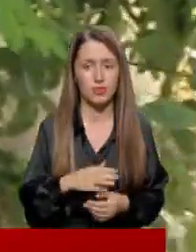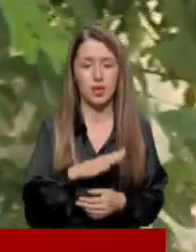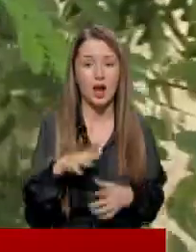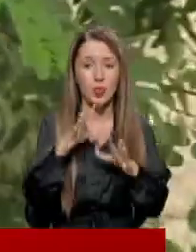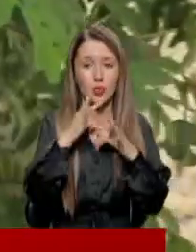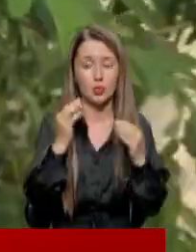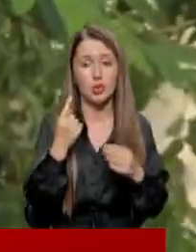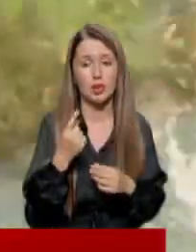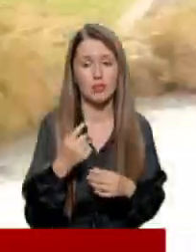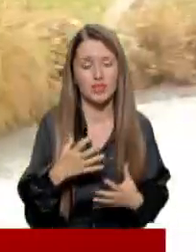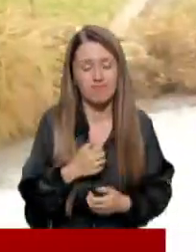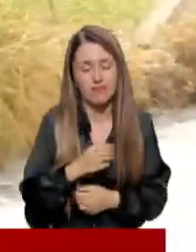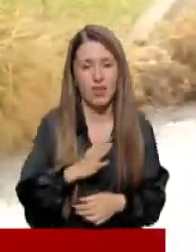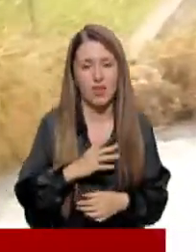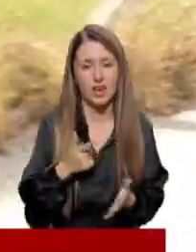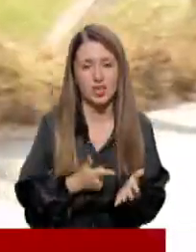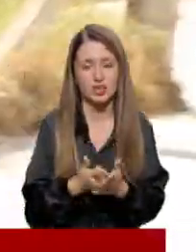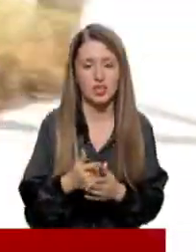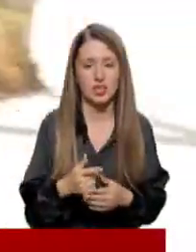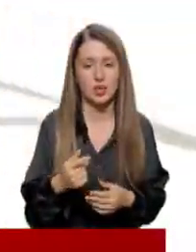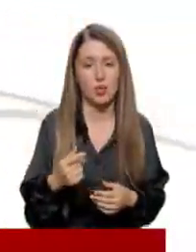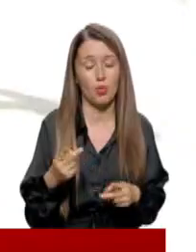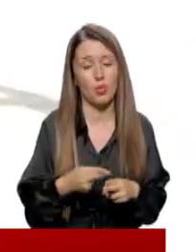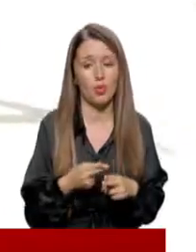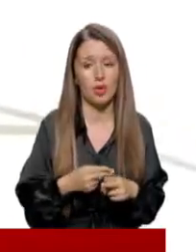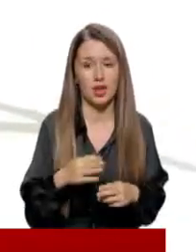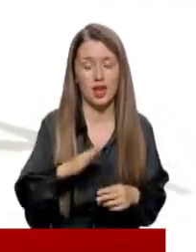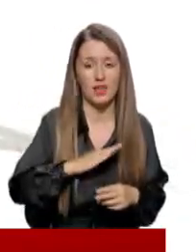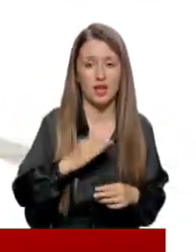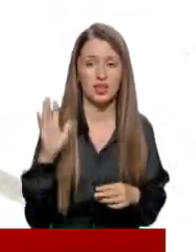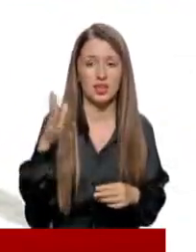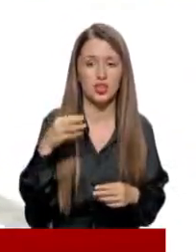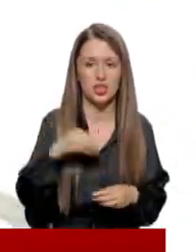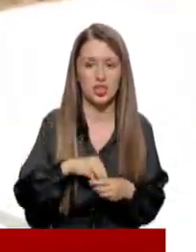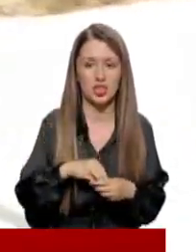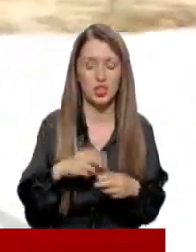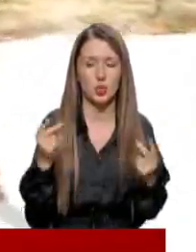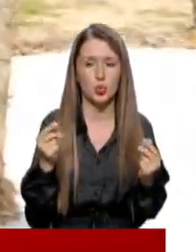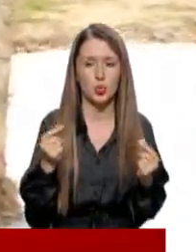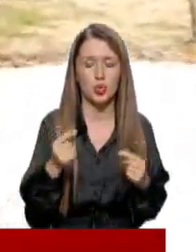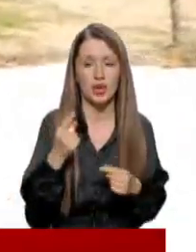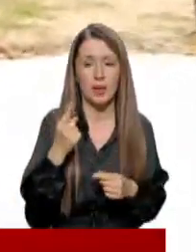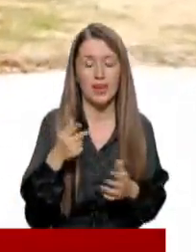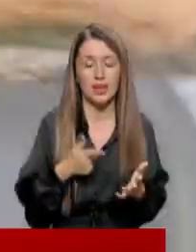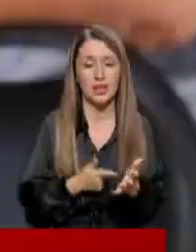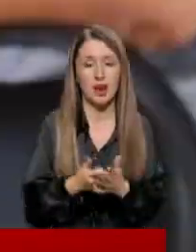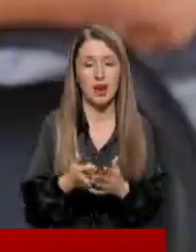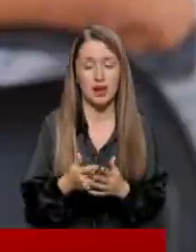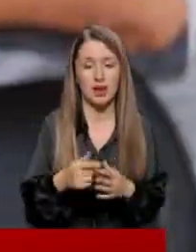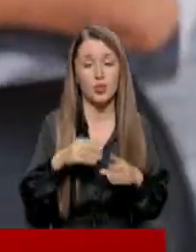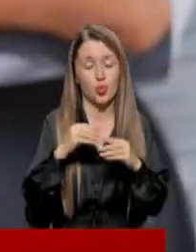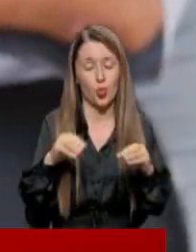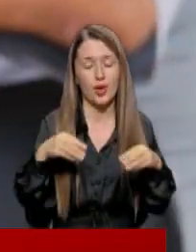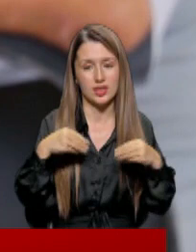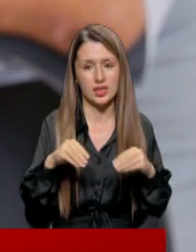Her mutluluğunda bir burukluk var çiftçinin. Örneğin evladının geleceği için düğününde bir tarla yani